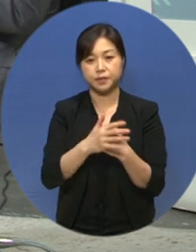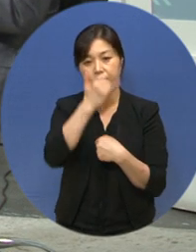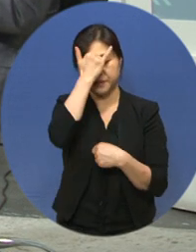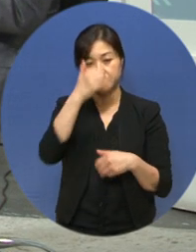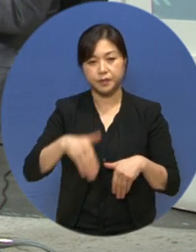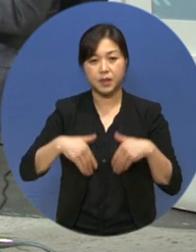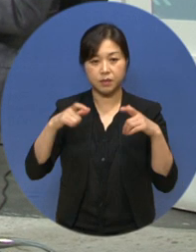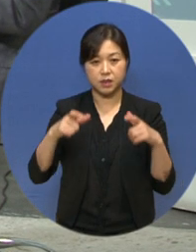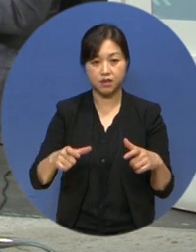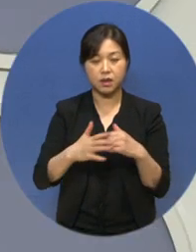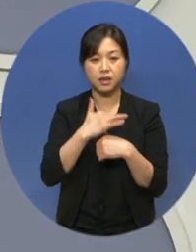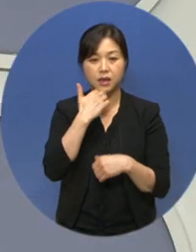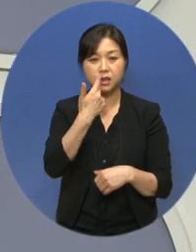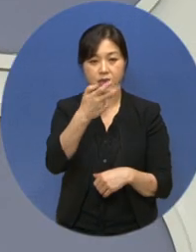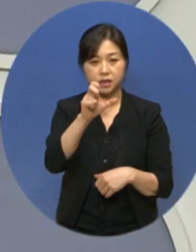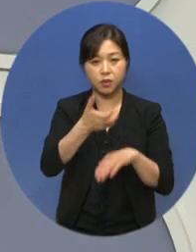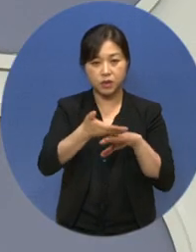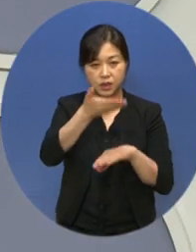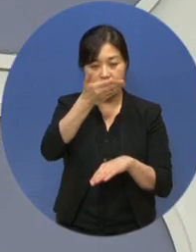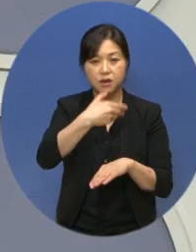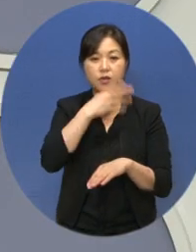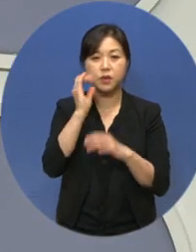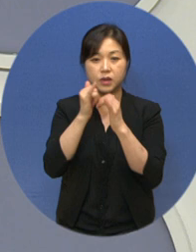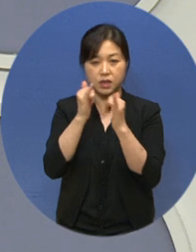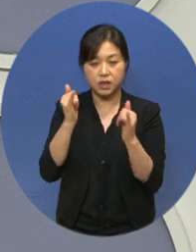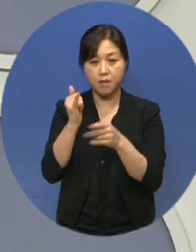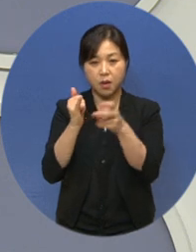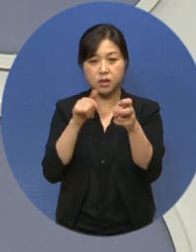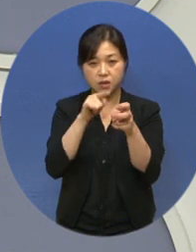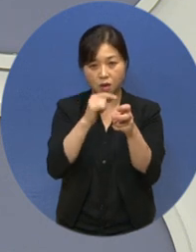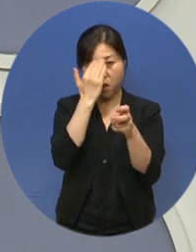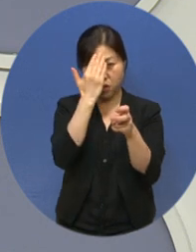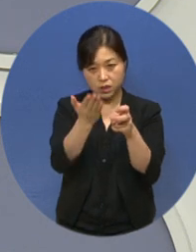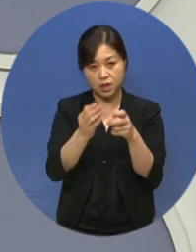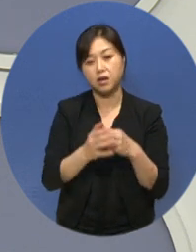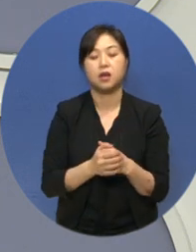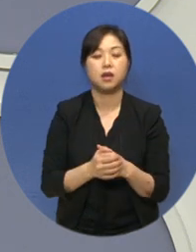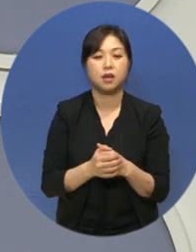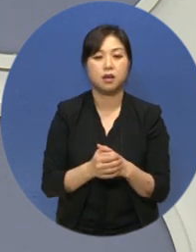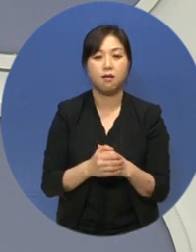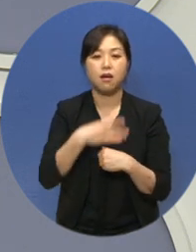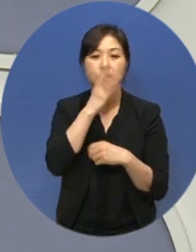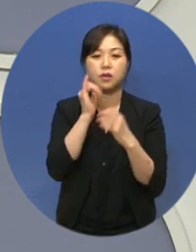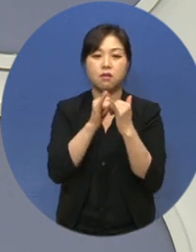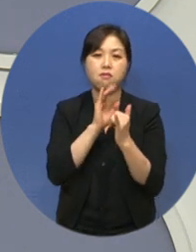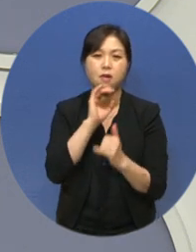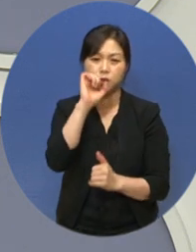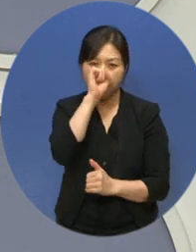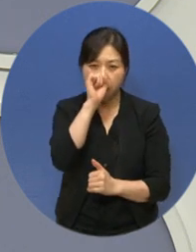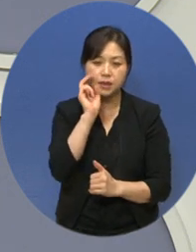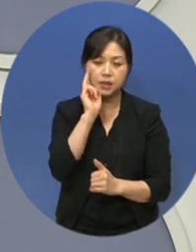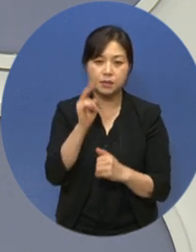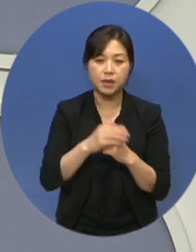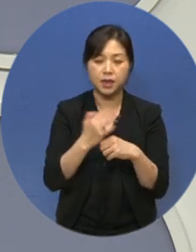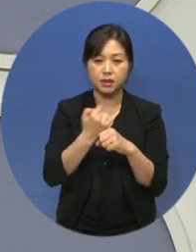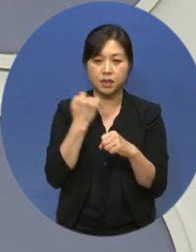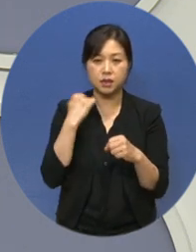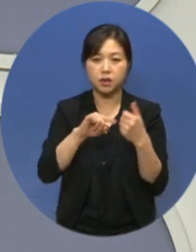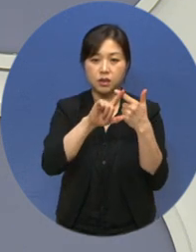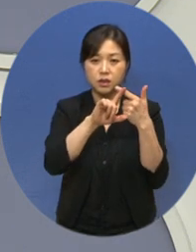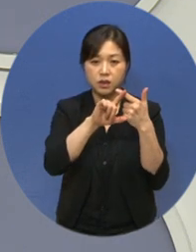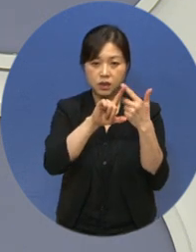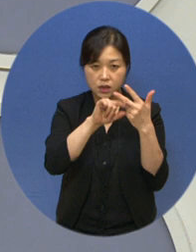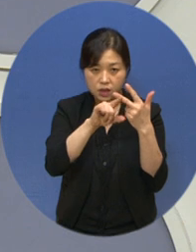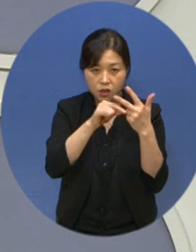되는 75세 에서 어르신들이 시내버스 템은 전원 무료입니다 예 어르신들이 굉장히 좋아 하셔요 작년 7월 일부터 금년